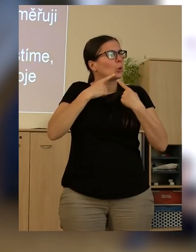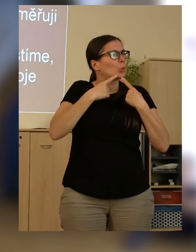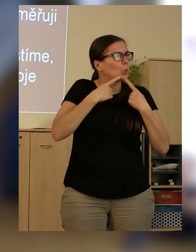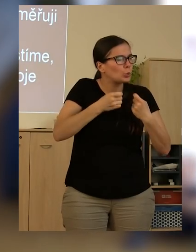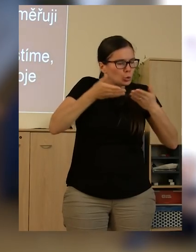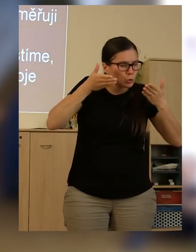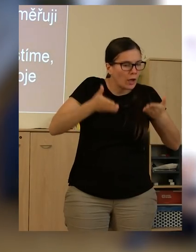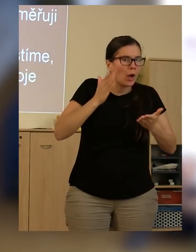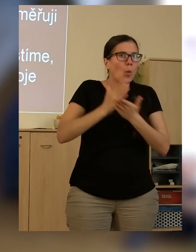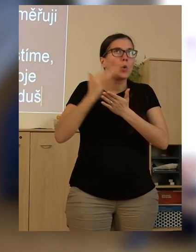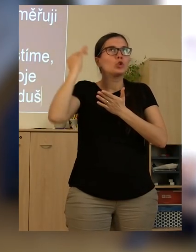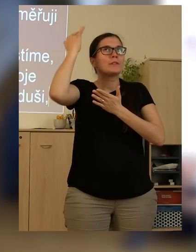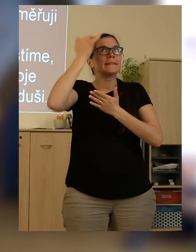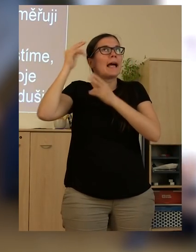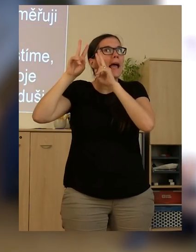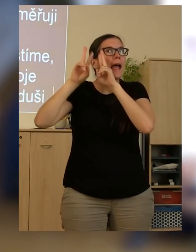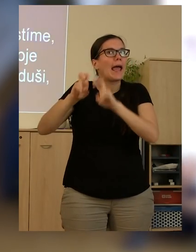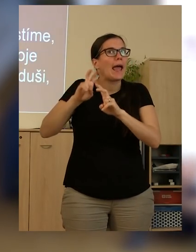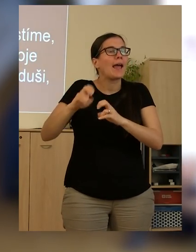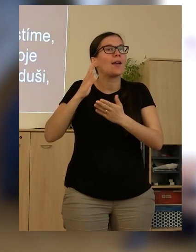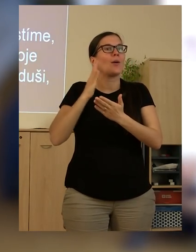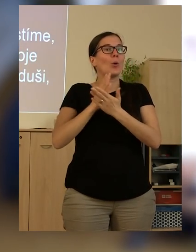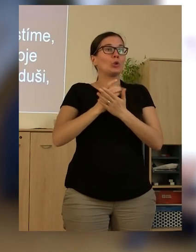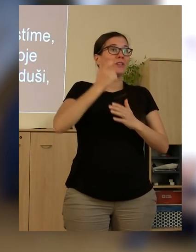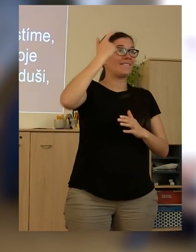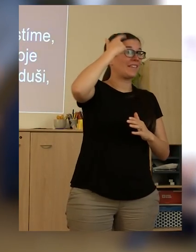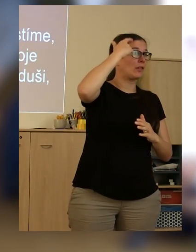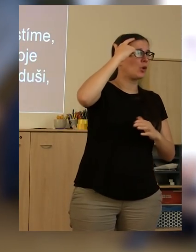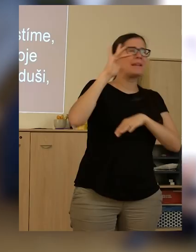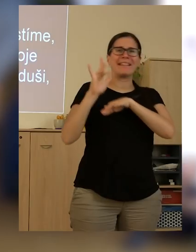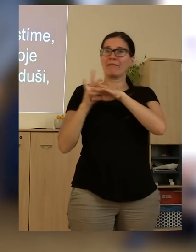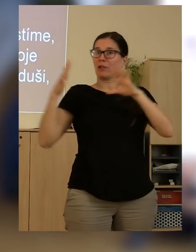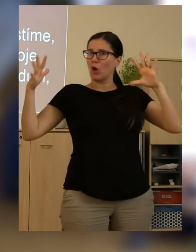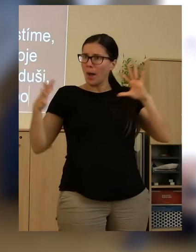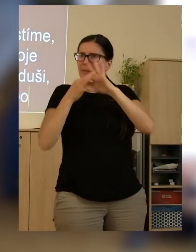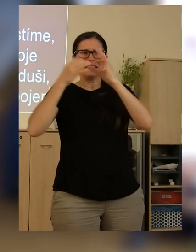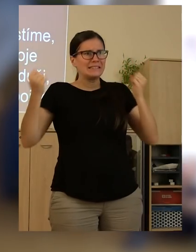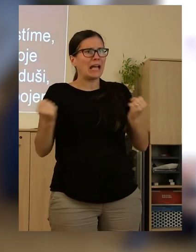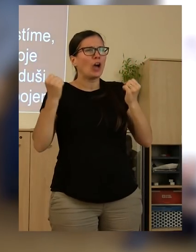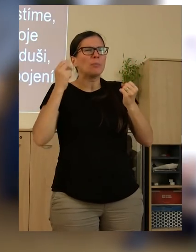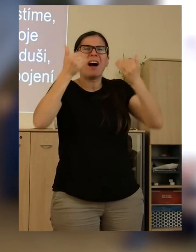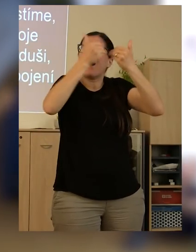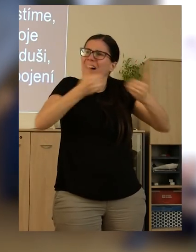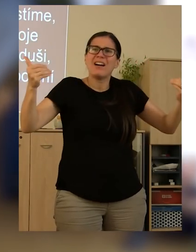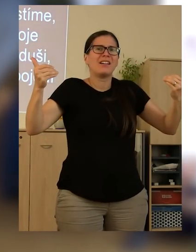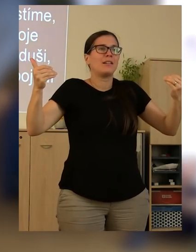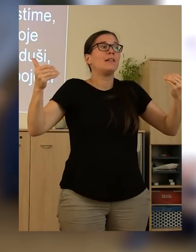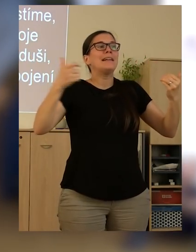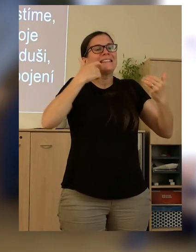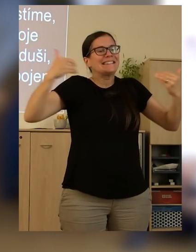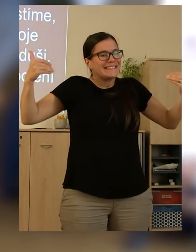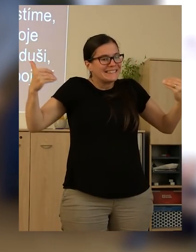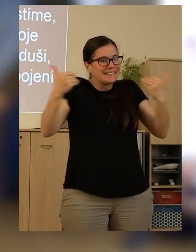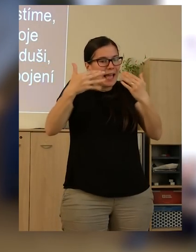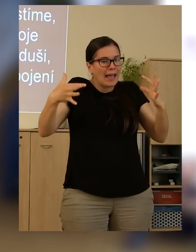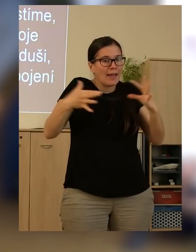podstatě vytvářet určitý druh spojení mezi vědomým a nevědomým, jo? Začal vlastně obnovovat určitý